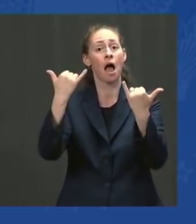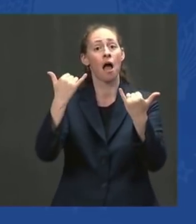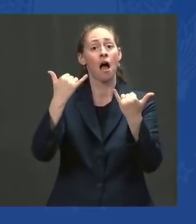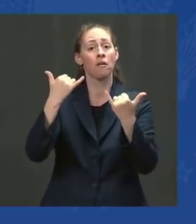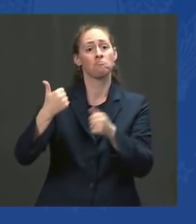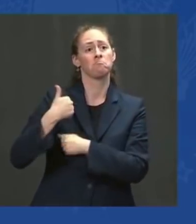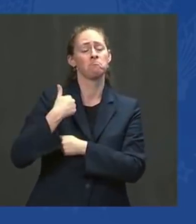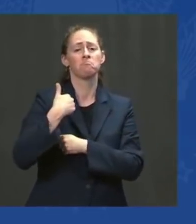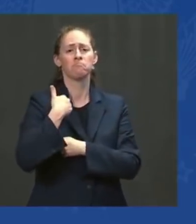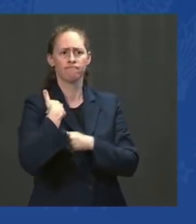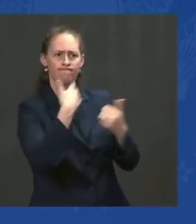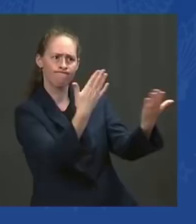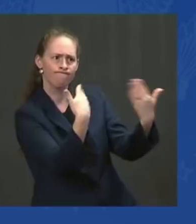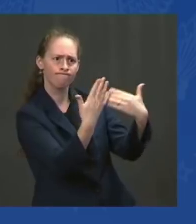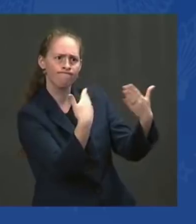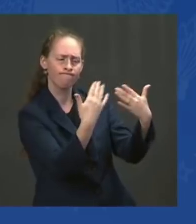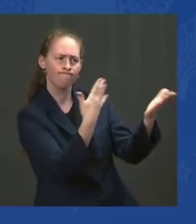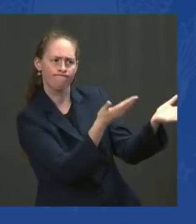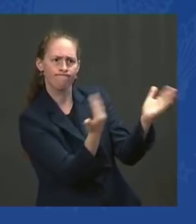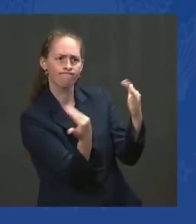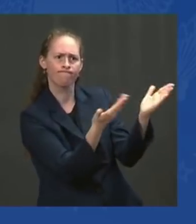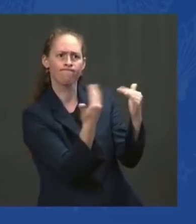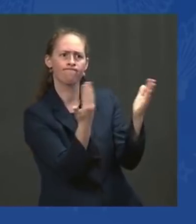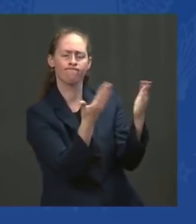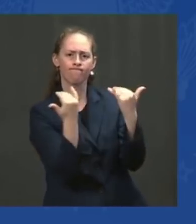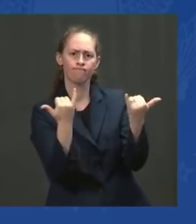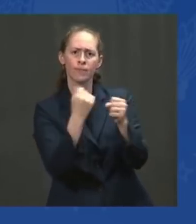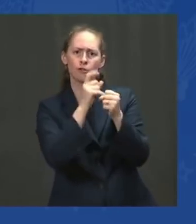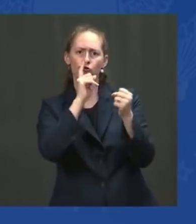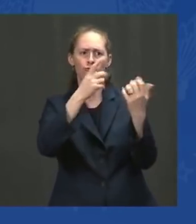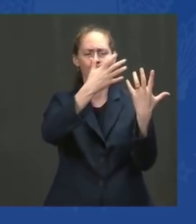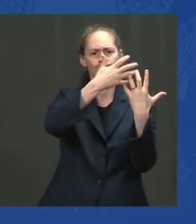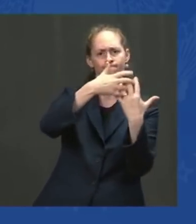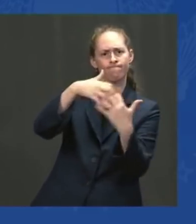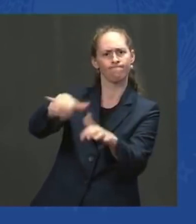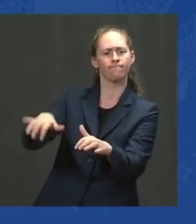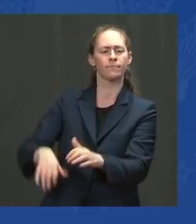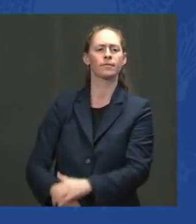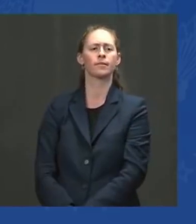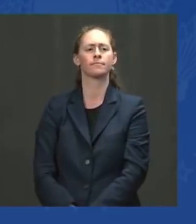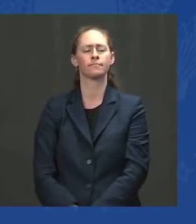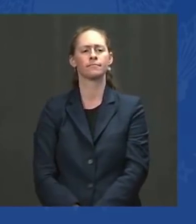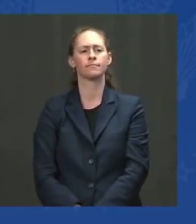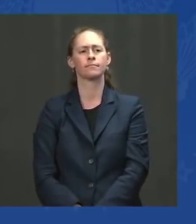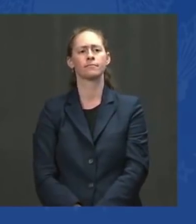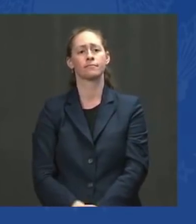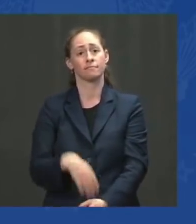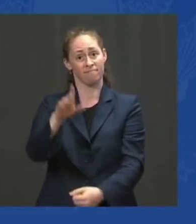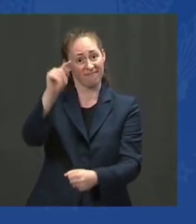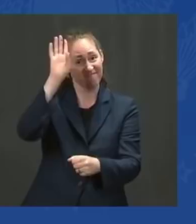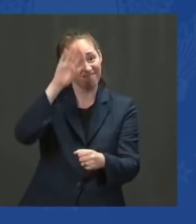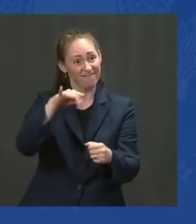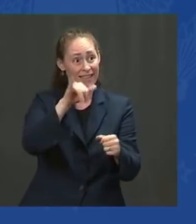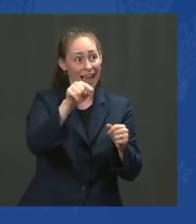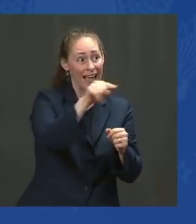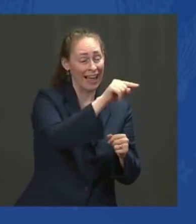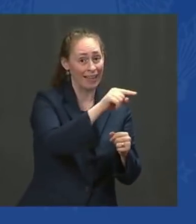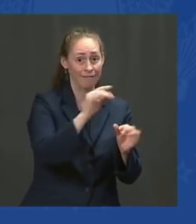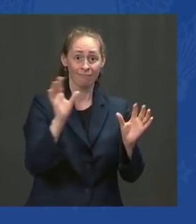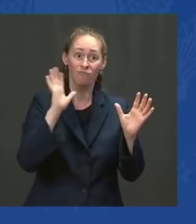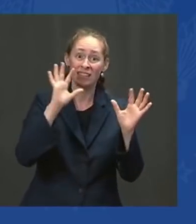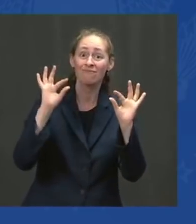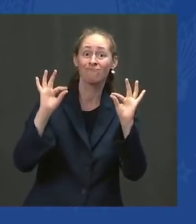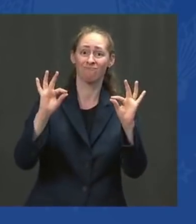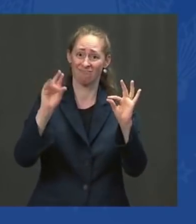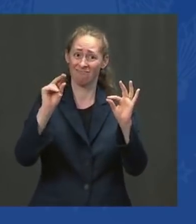史选择了塔利班，阿富汗选择了塔利班啊，甚至可以说阿富汗人民就